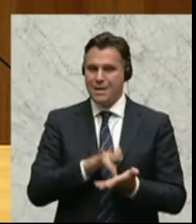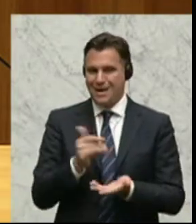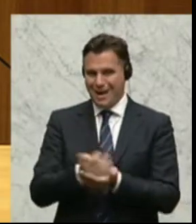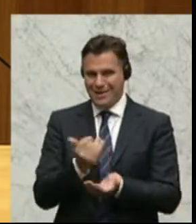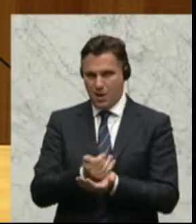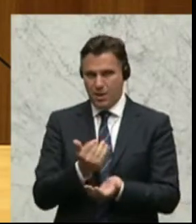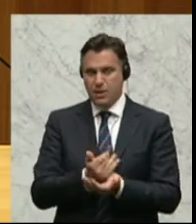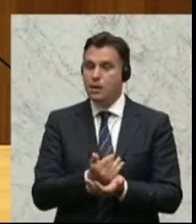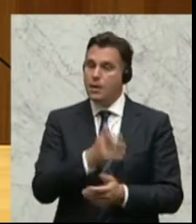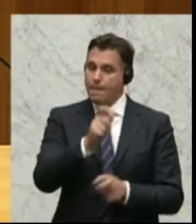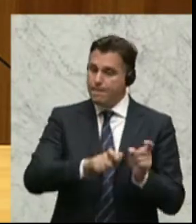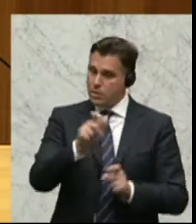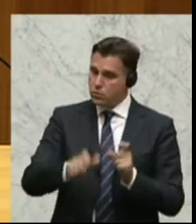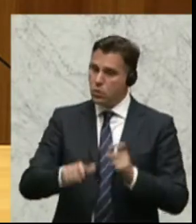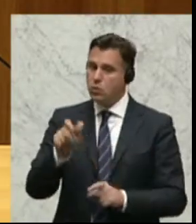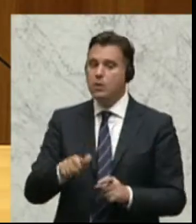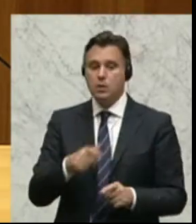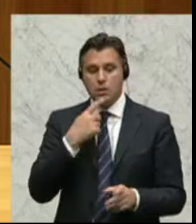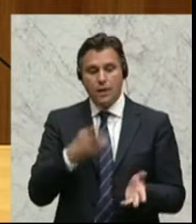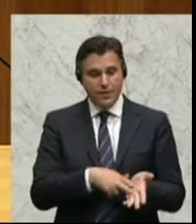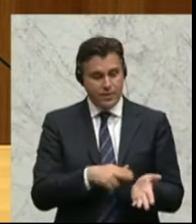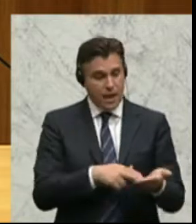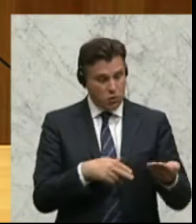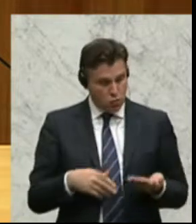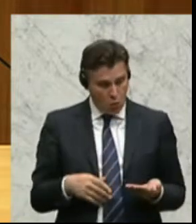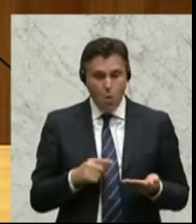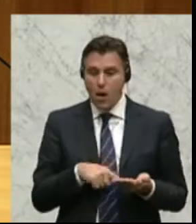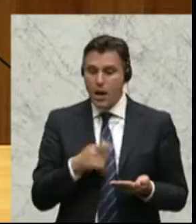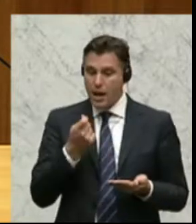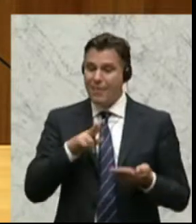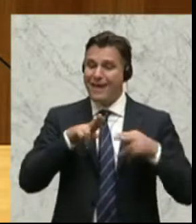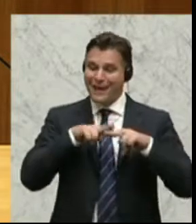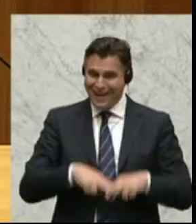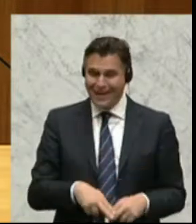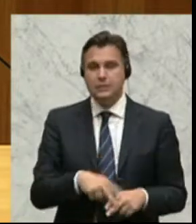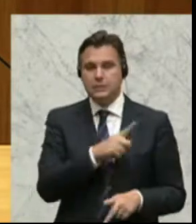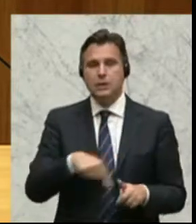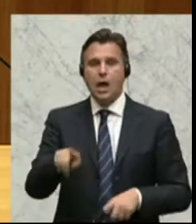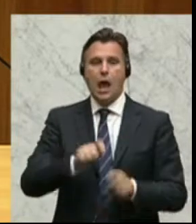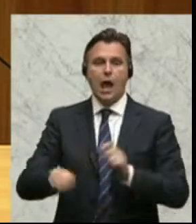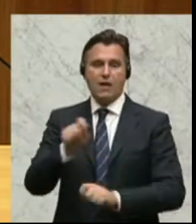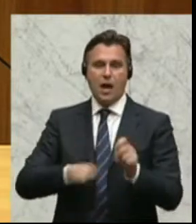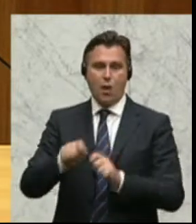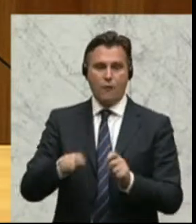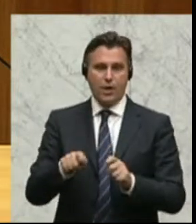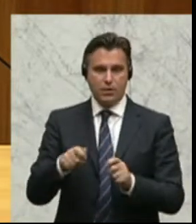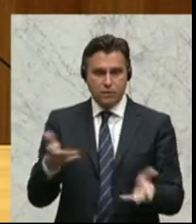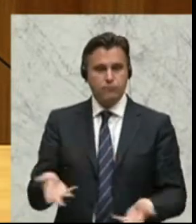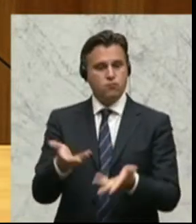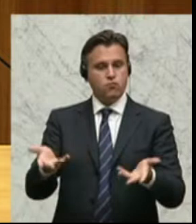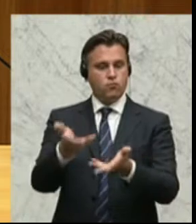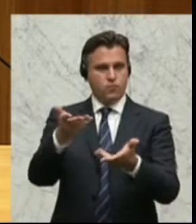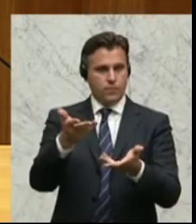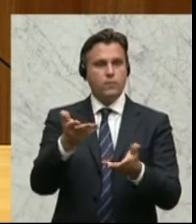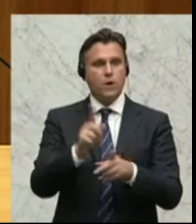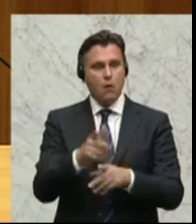dieses zusätzlich vorhandene Nettoeinkommen dann in den Konsum stecken und damit auch nicht nur sie selber mehr davon haben, sondern auch die